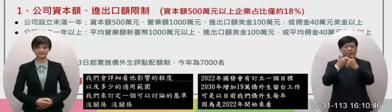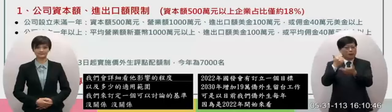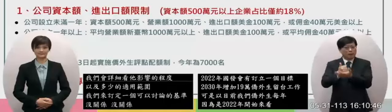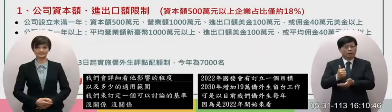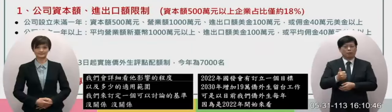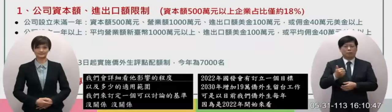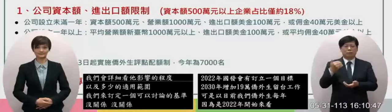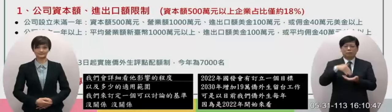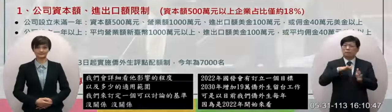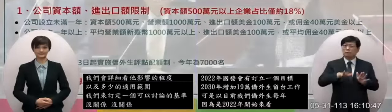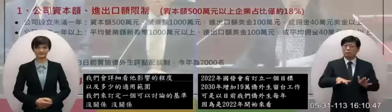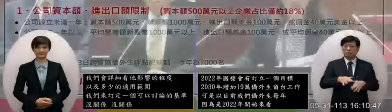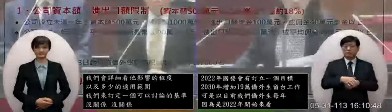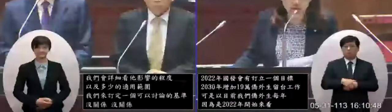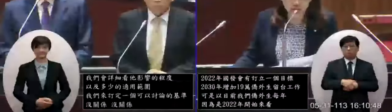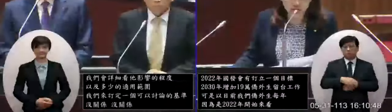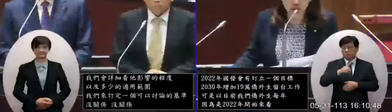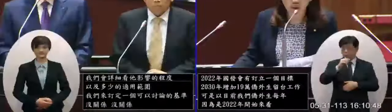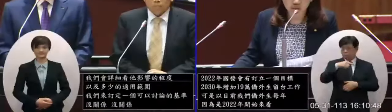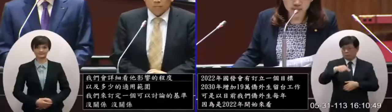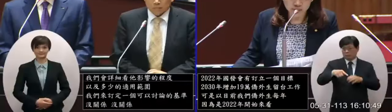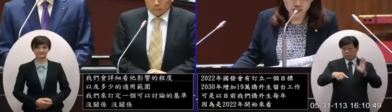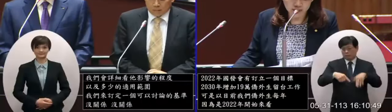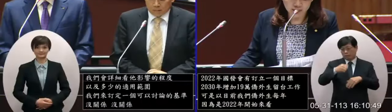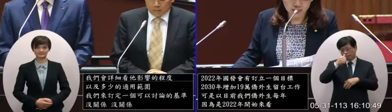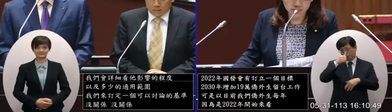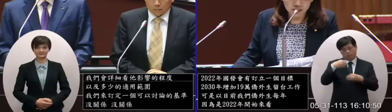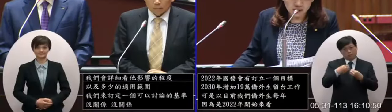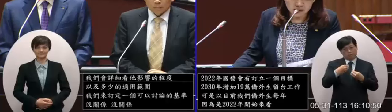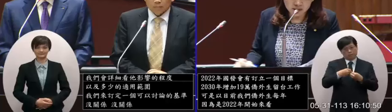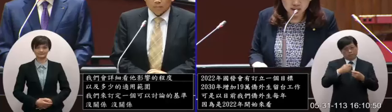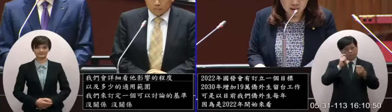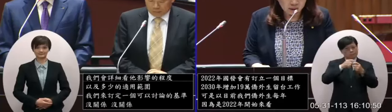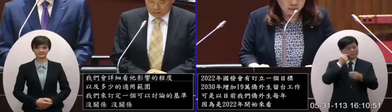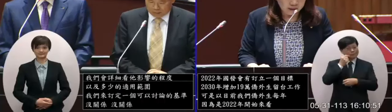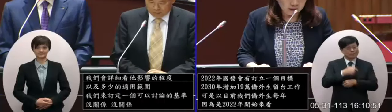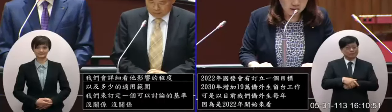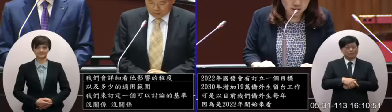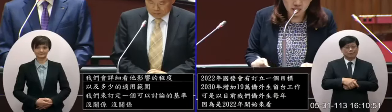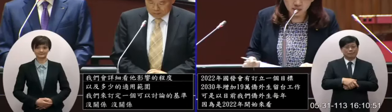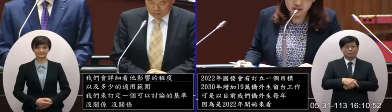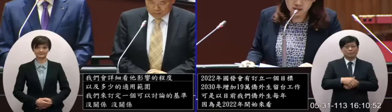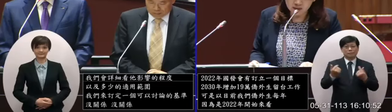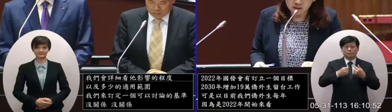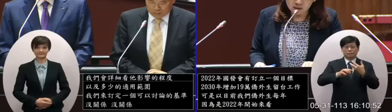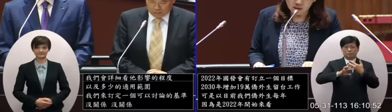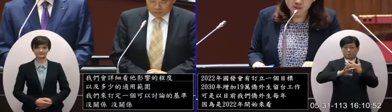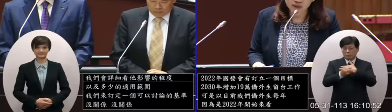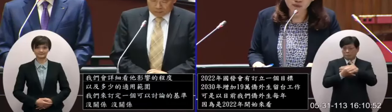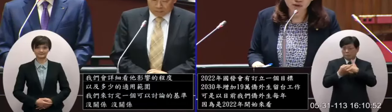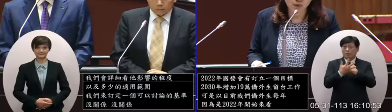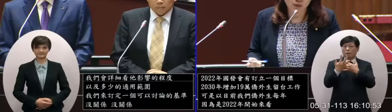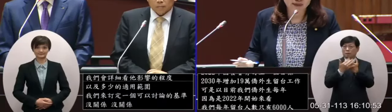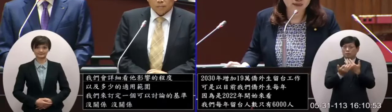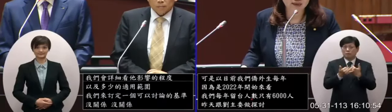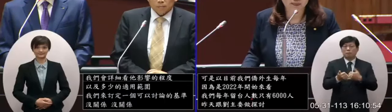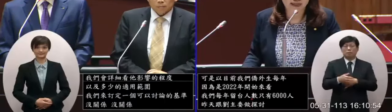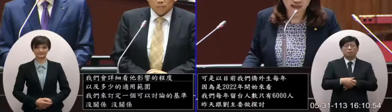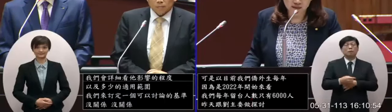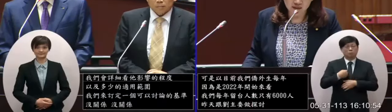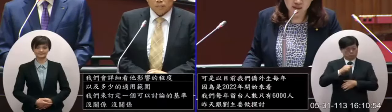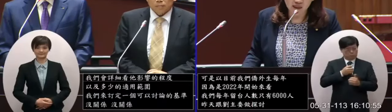标。可是目前我们看到的连10,000人都没有，我们要如何达标？说实在的，我们这侨外生我们希望说我们